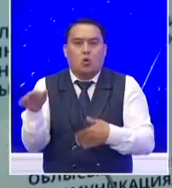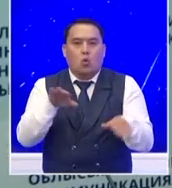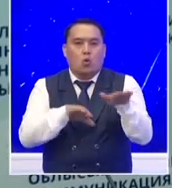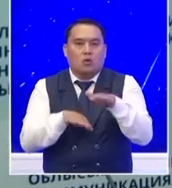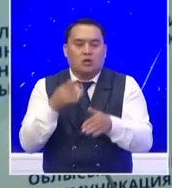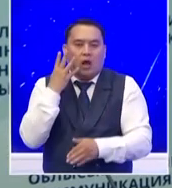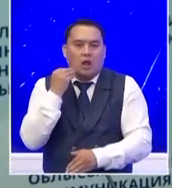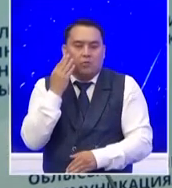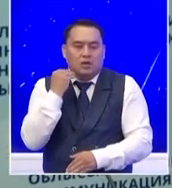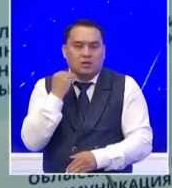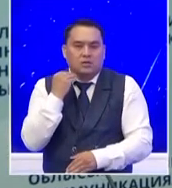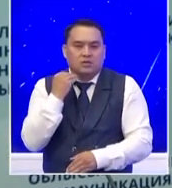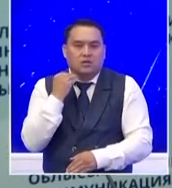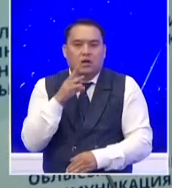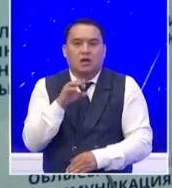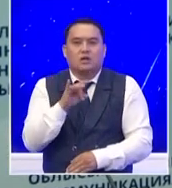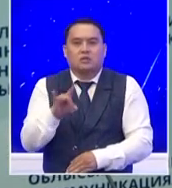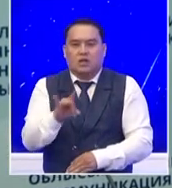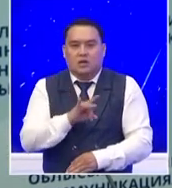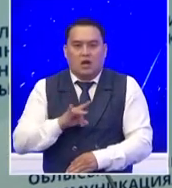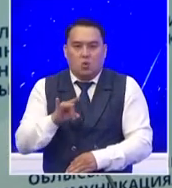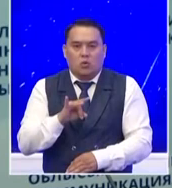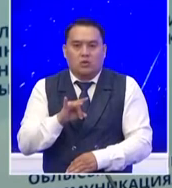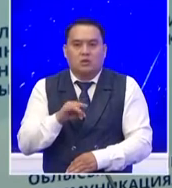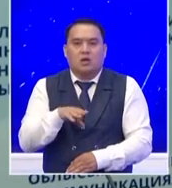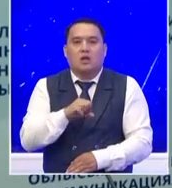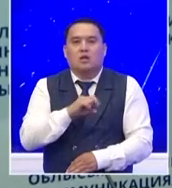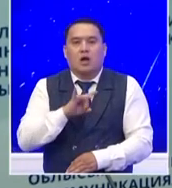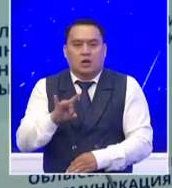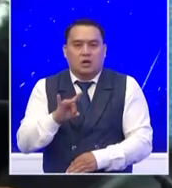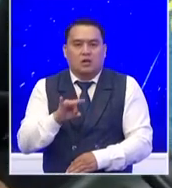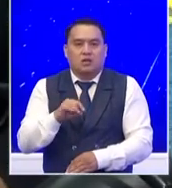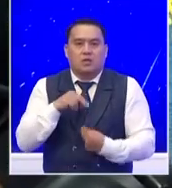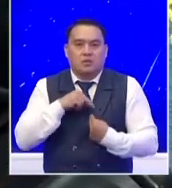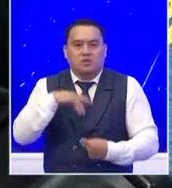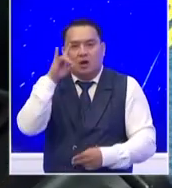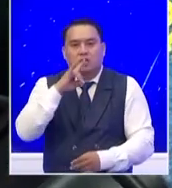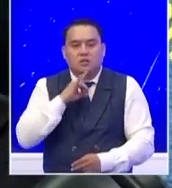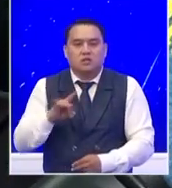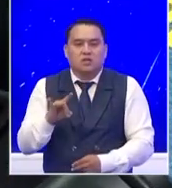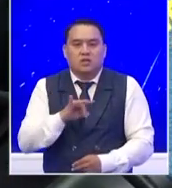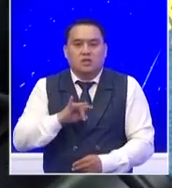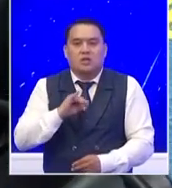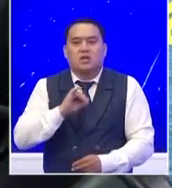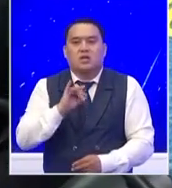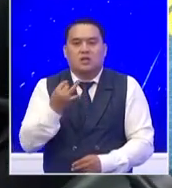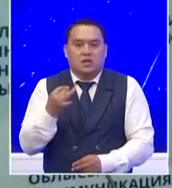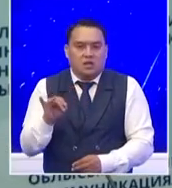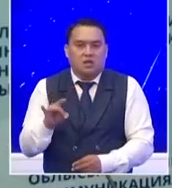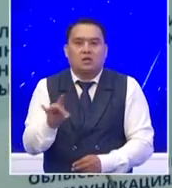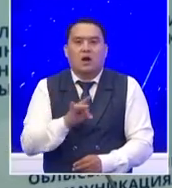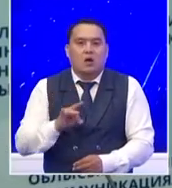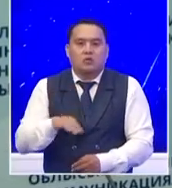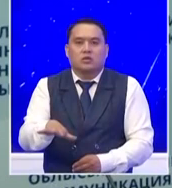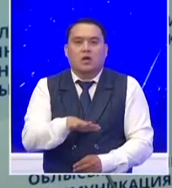Алматы. Это в Карасайском районе, Талгарском районе, Ембекши-Казахском районе, Илийском районе. На